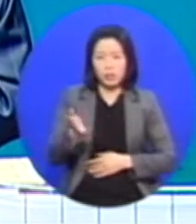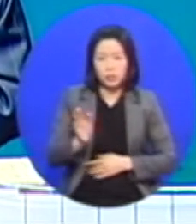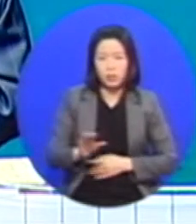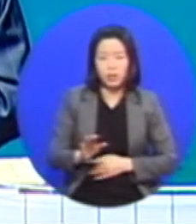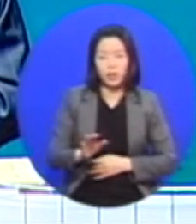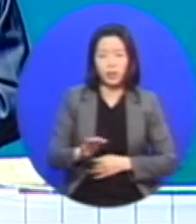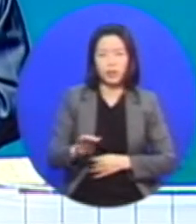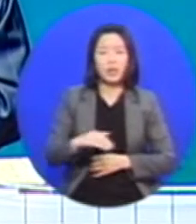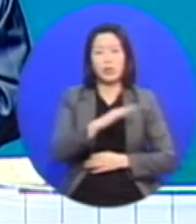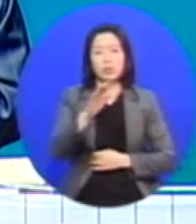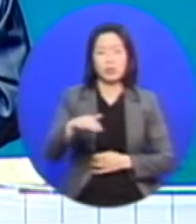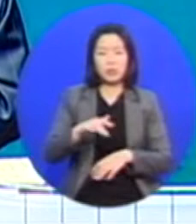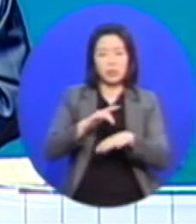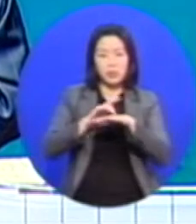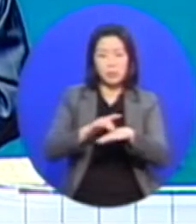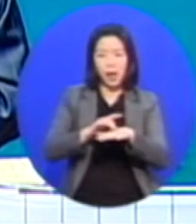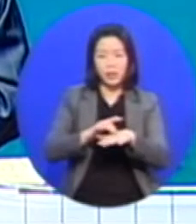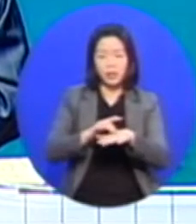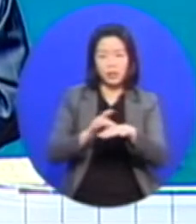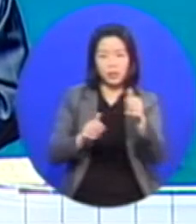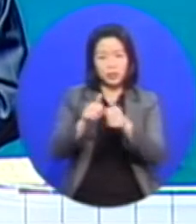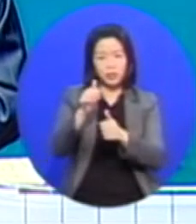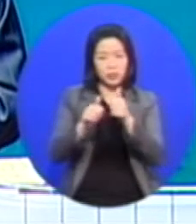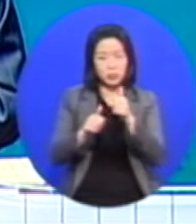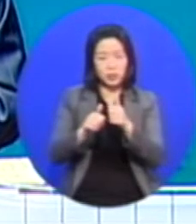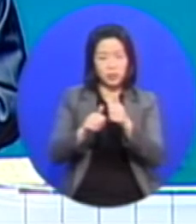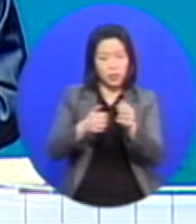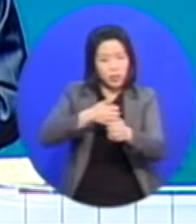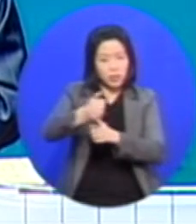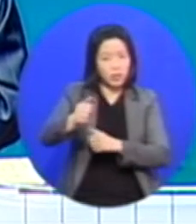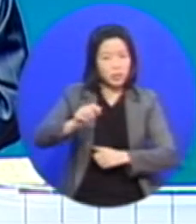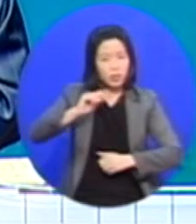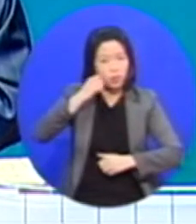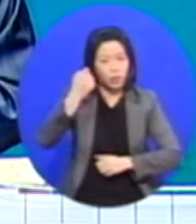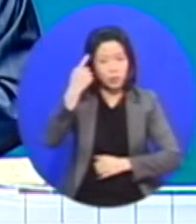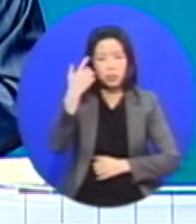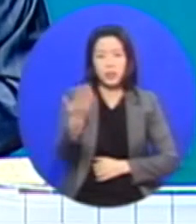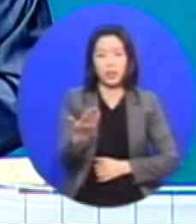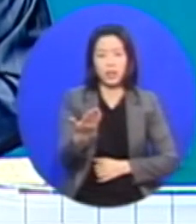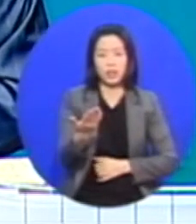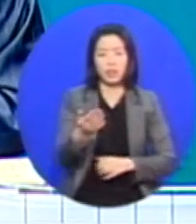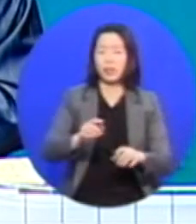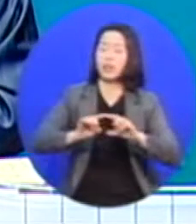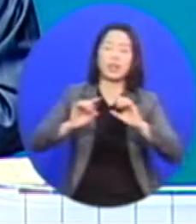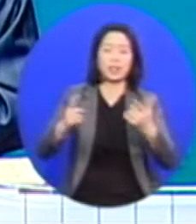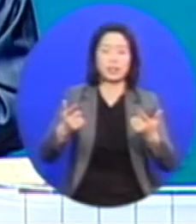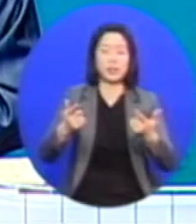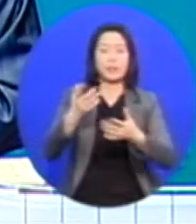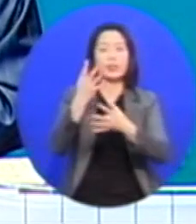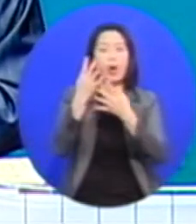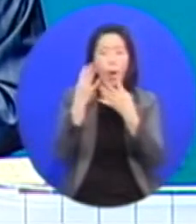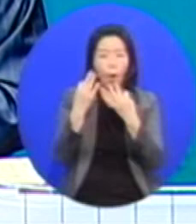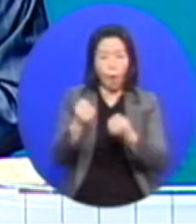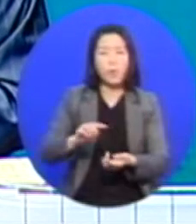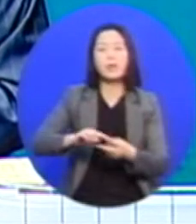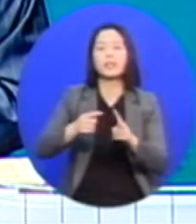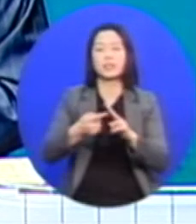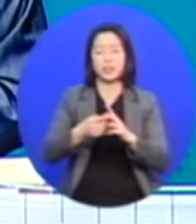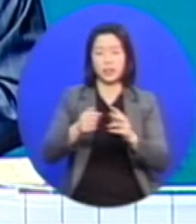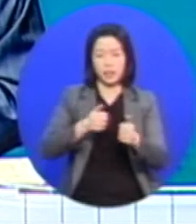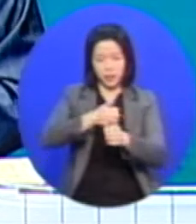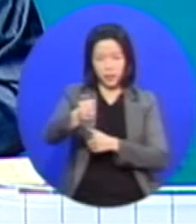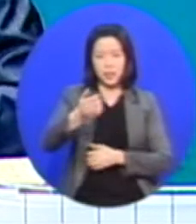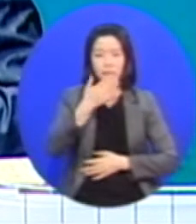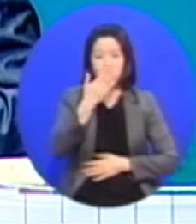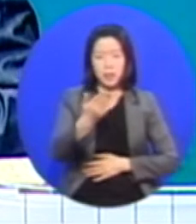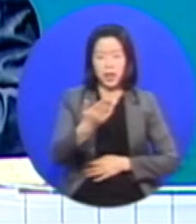도무지 우리는 마케 시험을 이길 수 없는건가 아니에요 우리가 얼마든지 시험을 이길 수 있어요